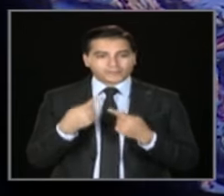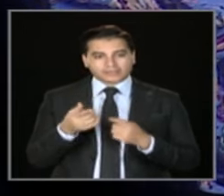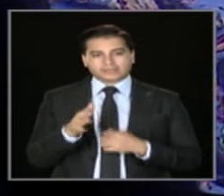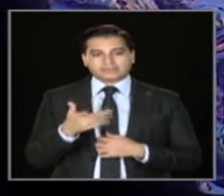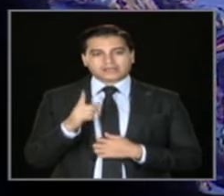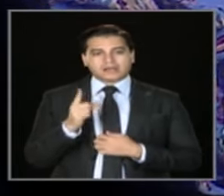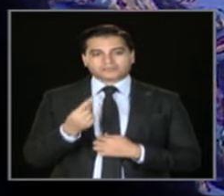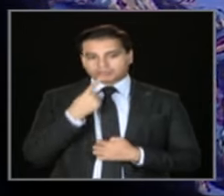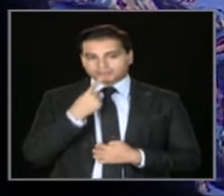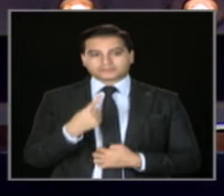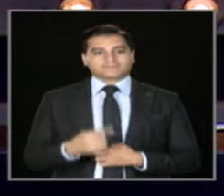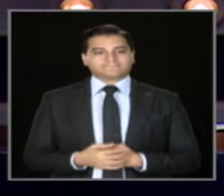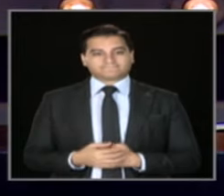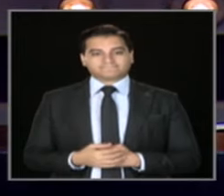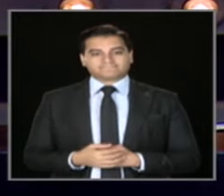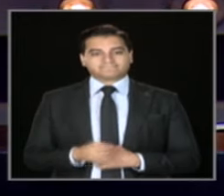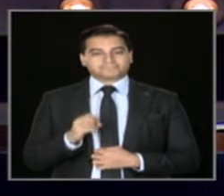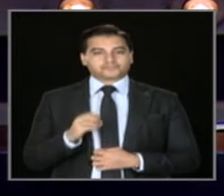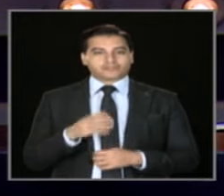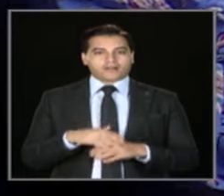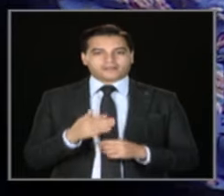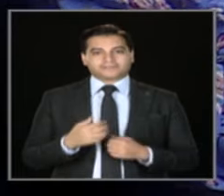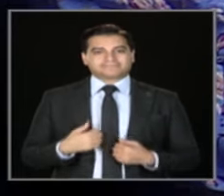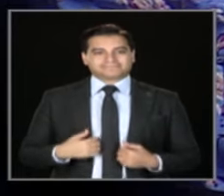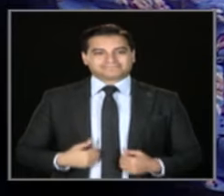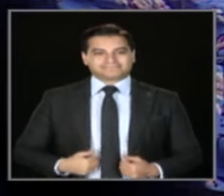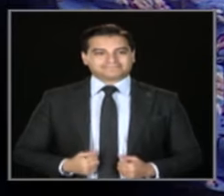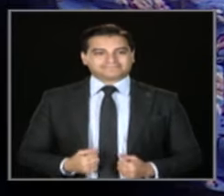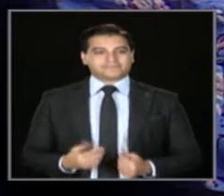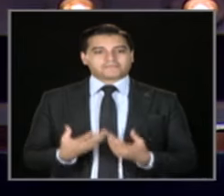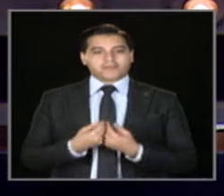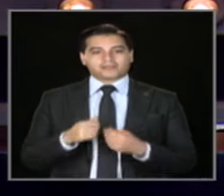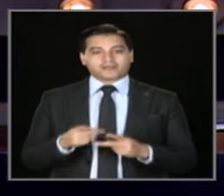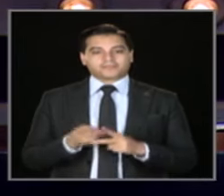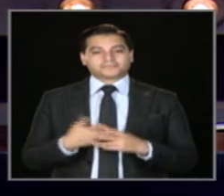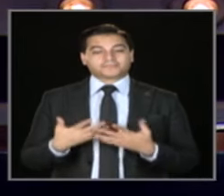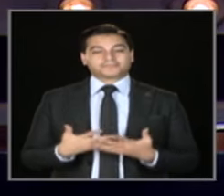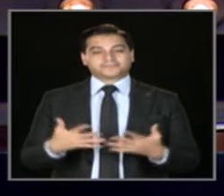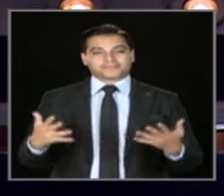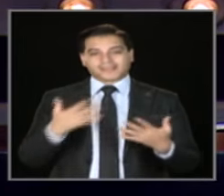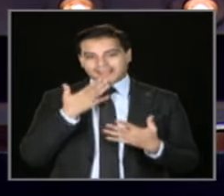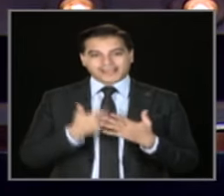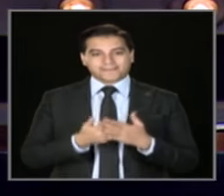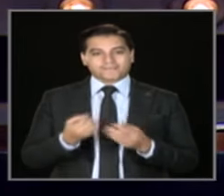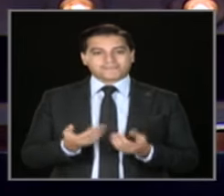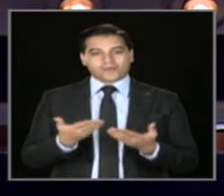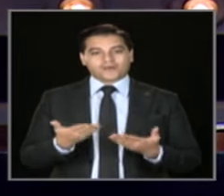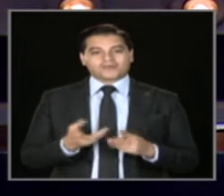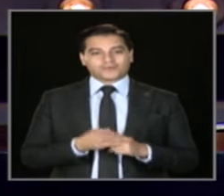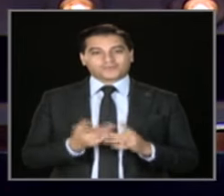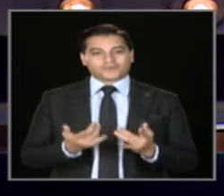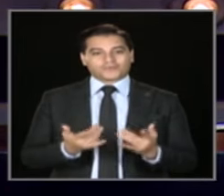حوالي 15 سنه ما شاء الله يل ومعاك النهارده يعني مجموعه جميله جدا وسط الجمهور